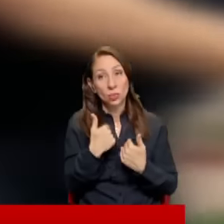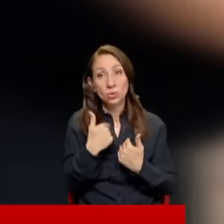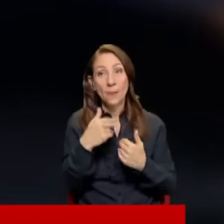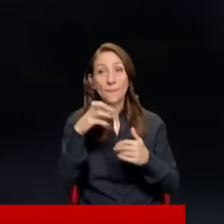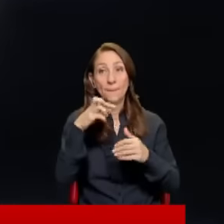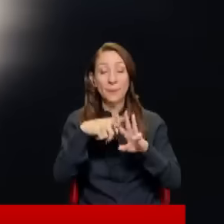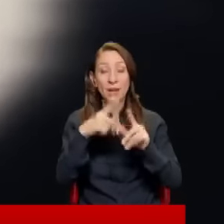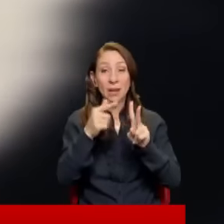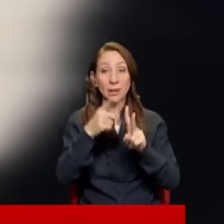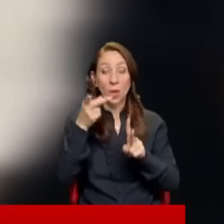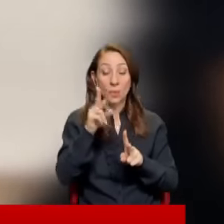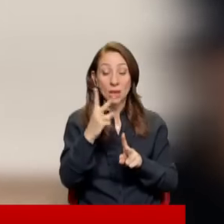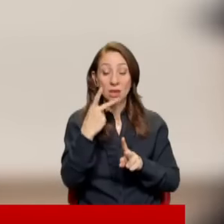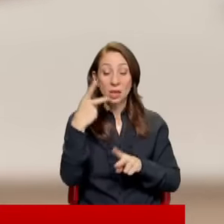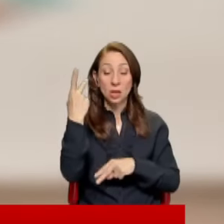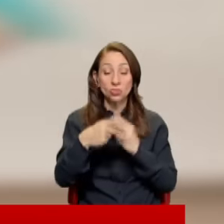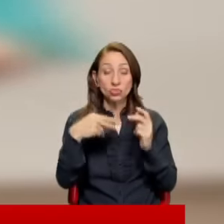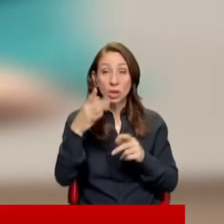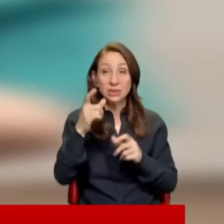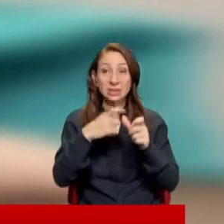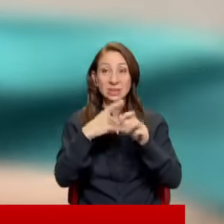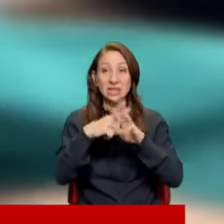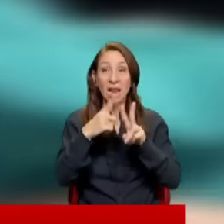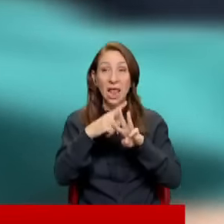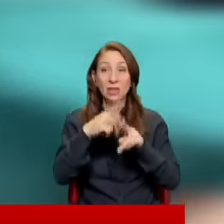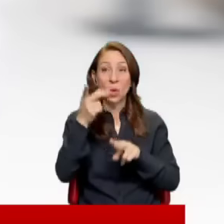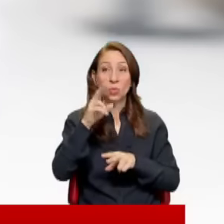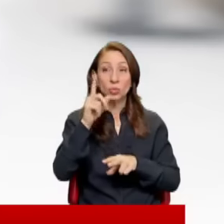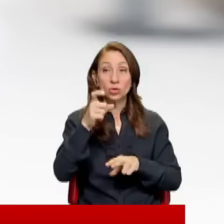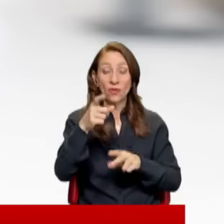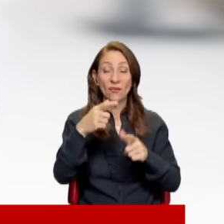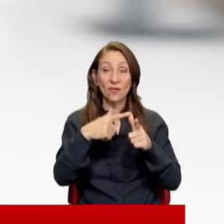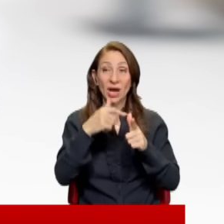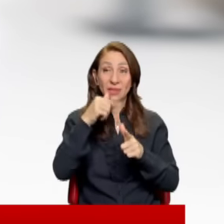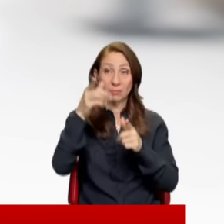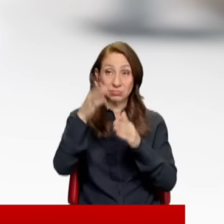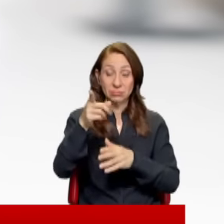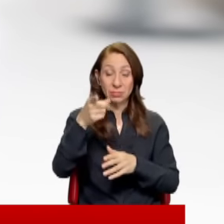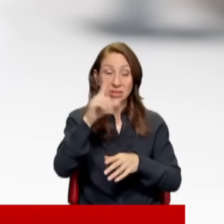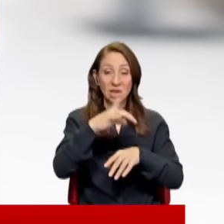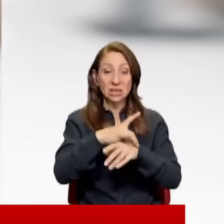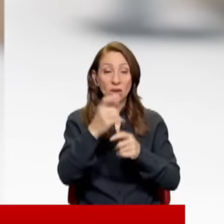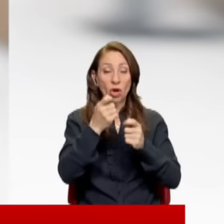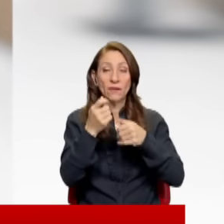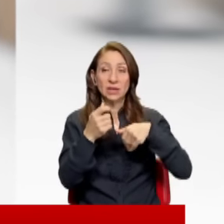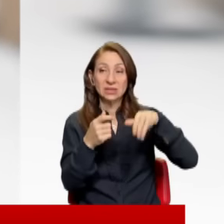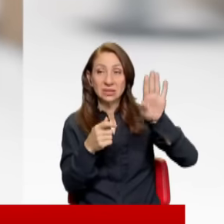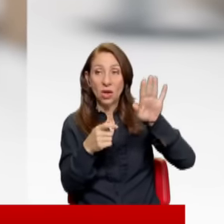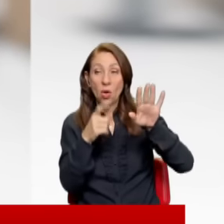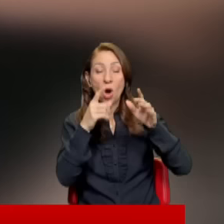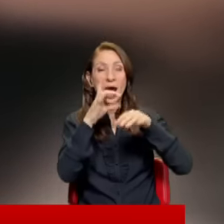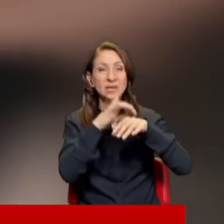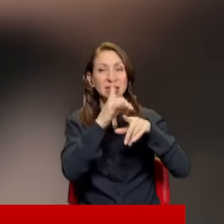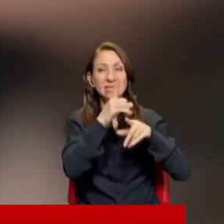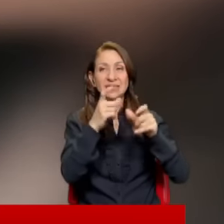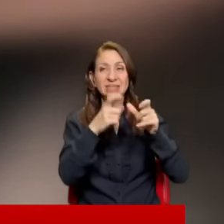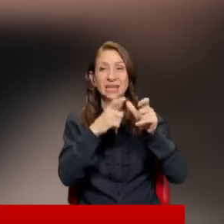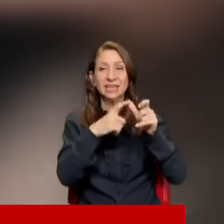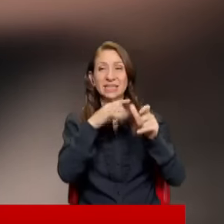Pelin Köksal'ın ölümünden 2 yıl sonra bu kez Selen Bilgin ölü bulundu Fatih a başka bir hastanede görevliydi o hastanede